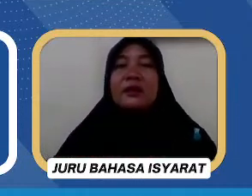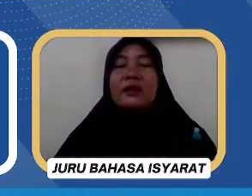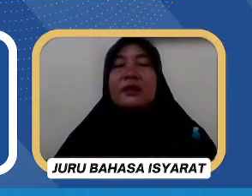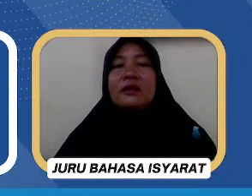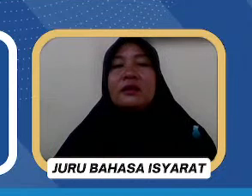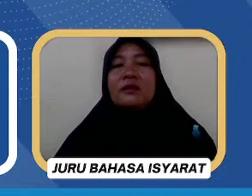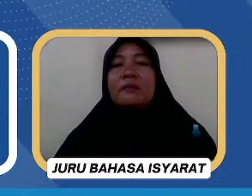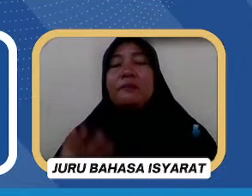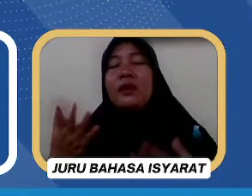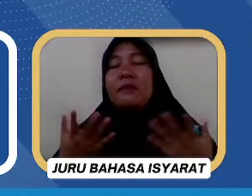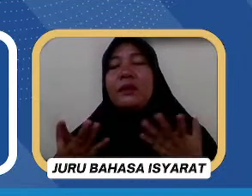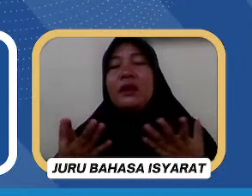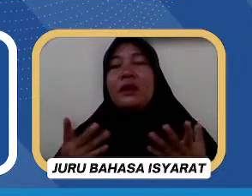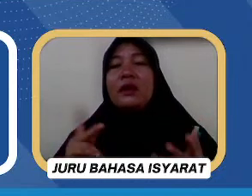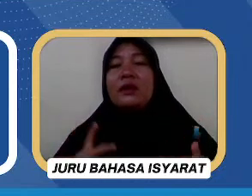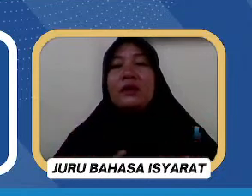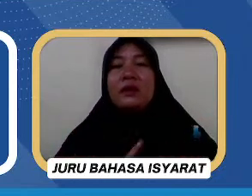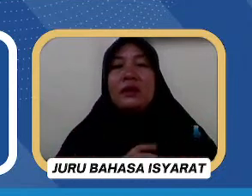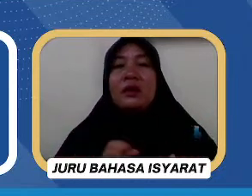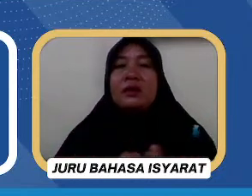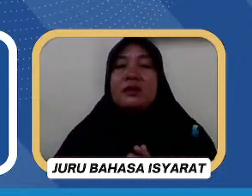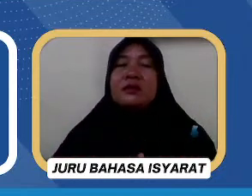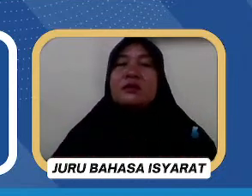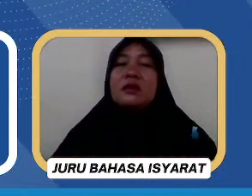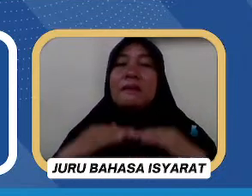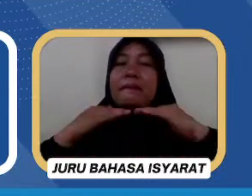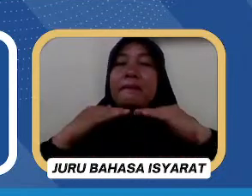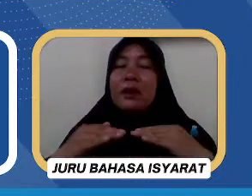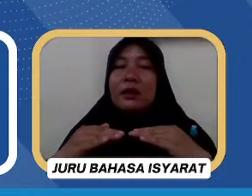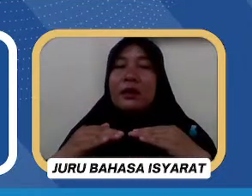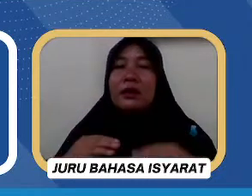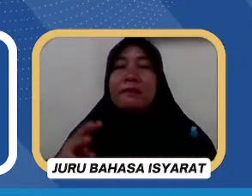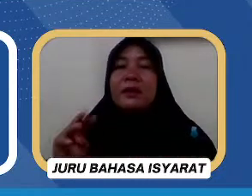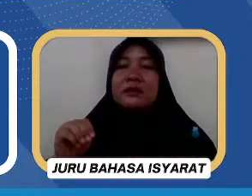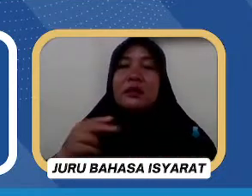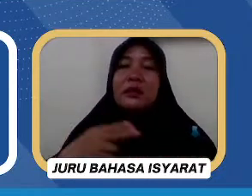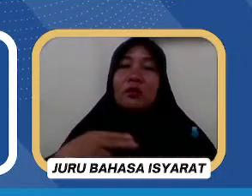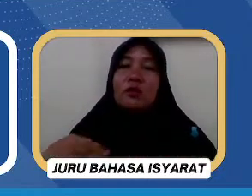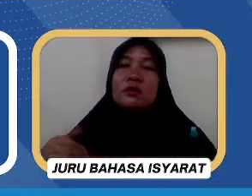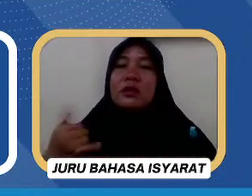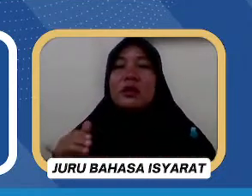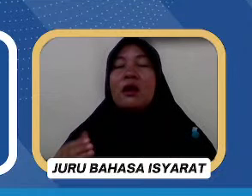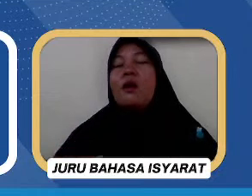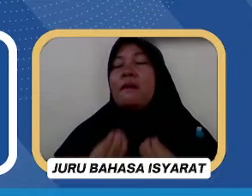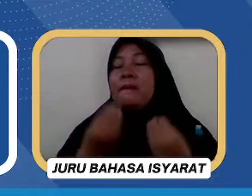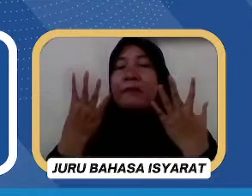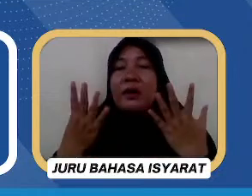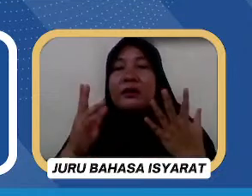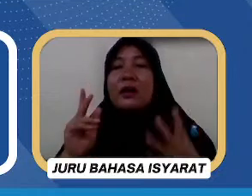Indonesia yang multikultur itu bisa beradaptasi, kalau perlu sampai bisa